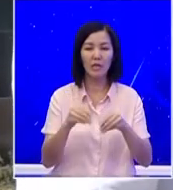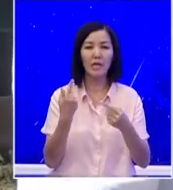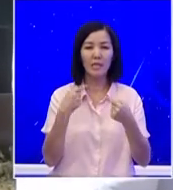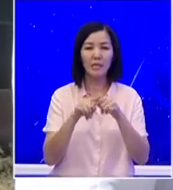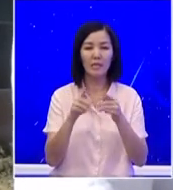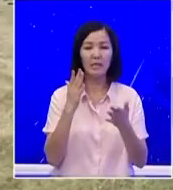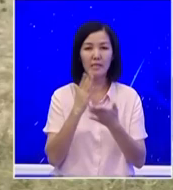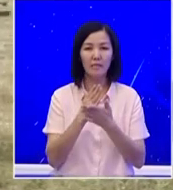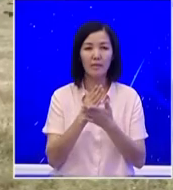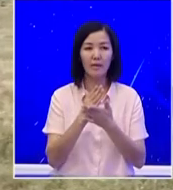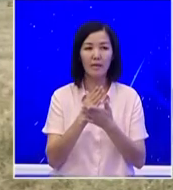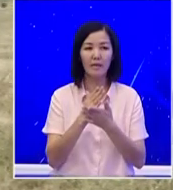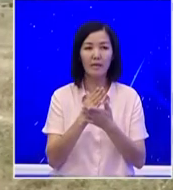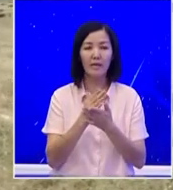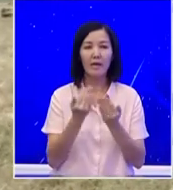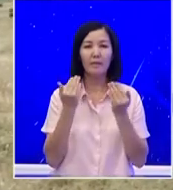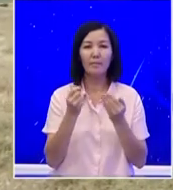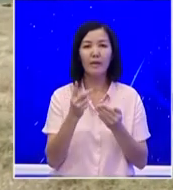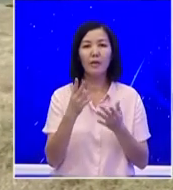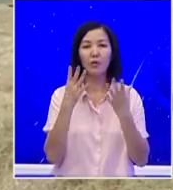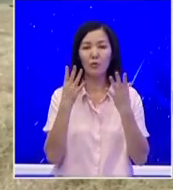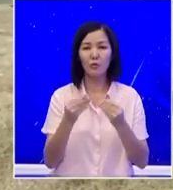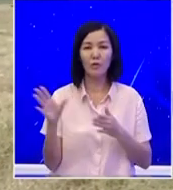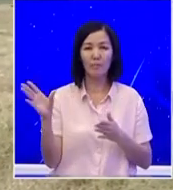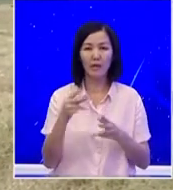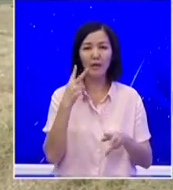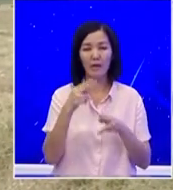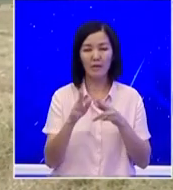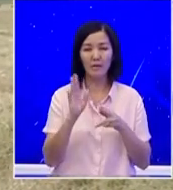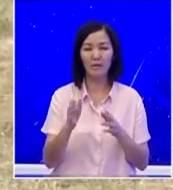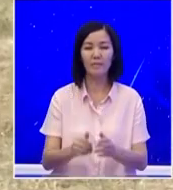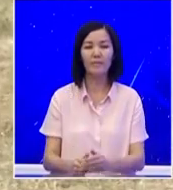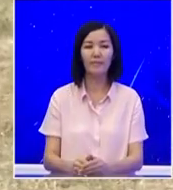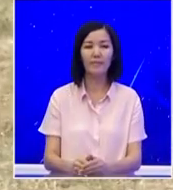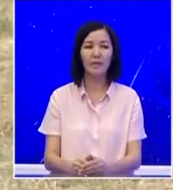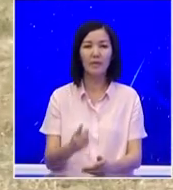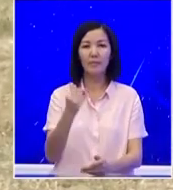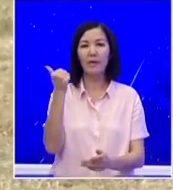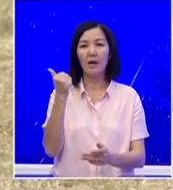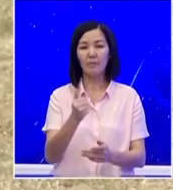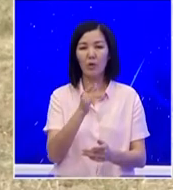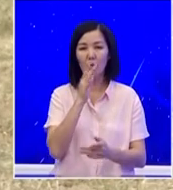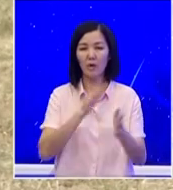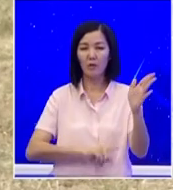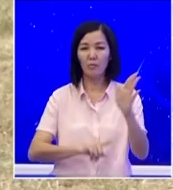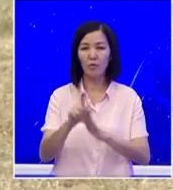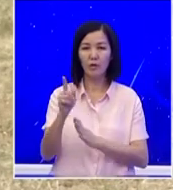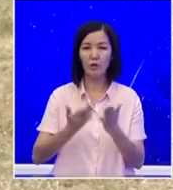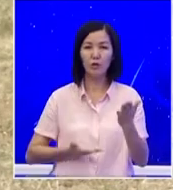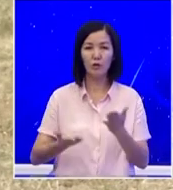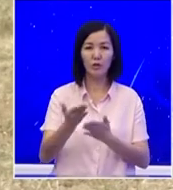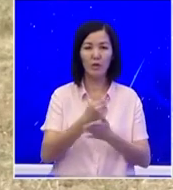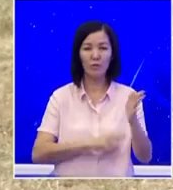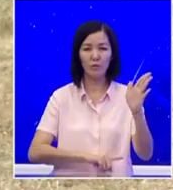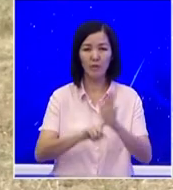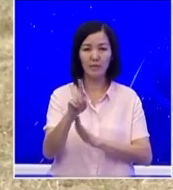да жеткілікті. Іс басындағылар бірер күнде бар шаруаны соңына жеткіземіз деп отыр. Бір аптадай болды осы бастағалы науқан жүріп